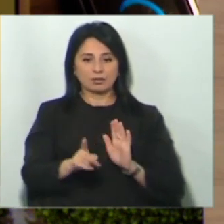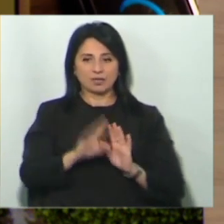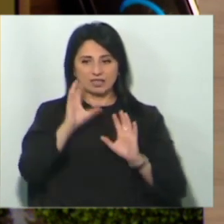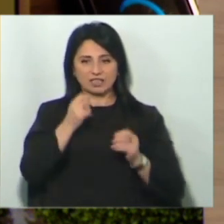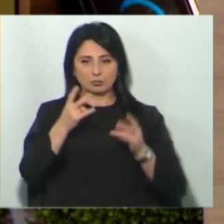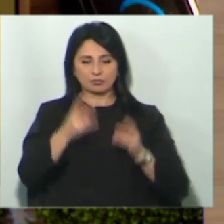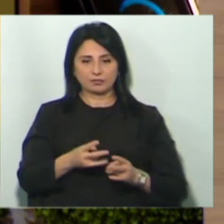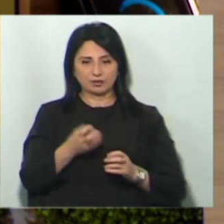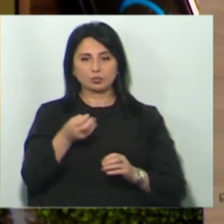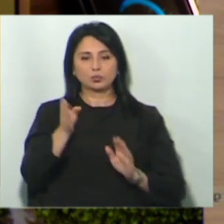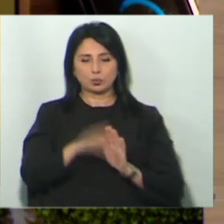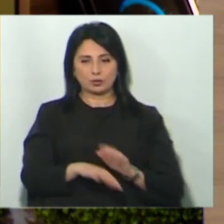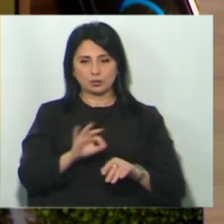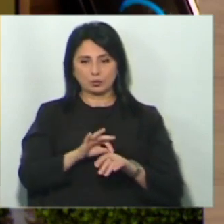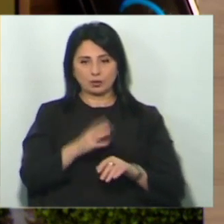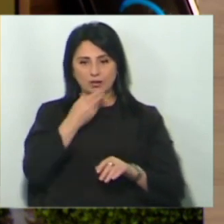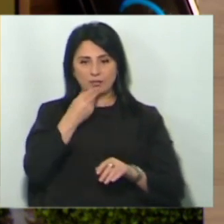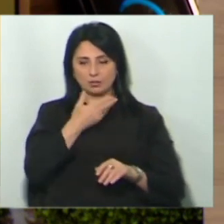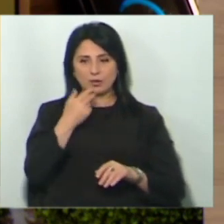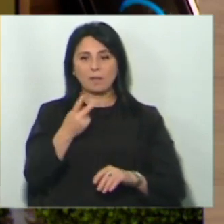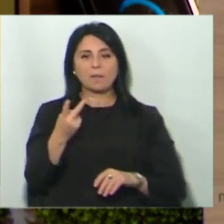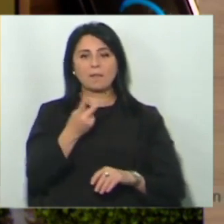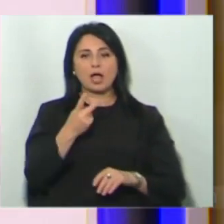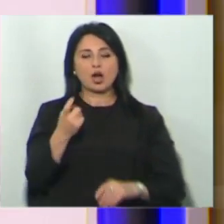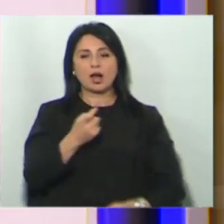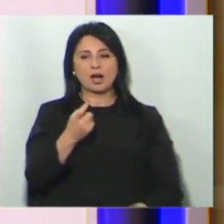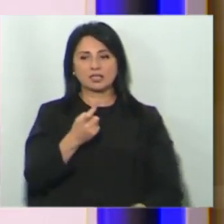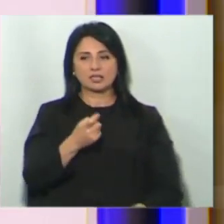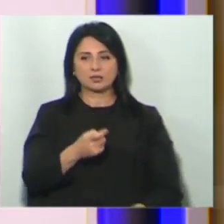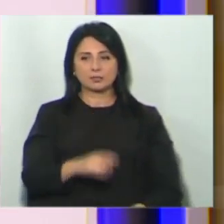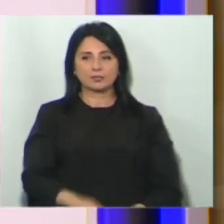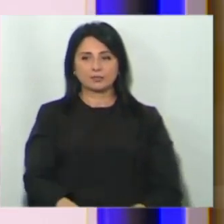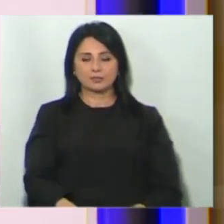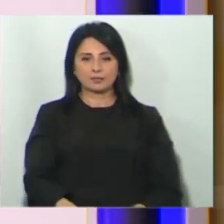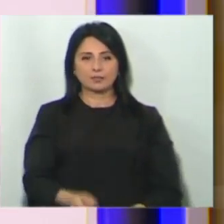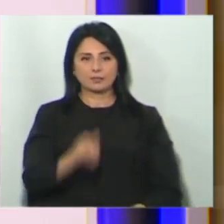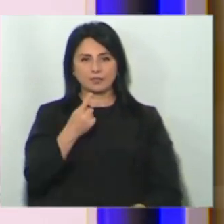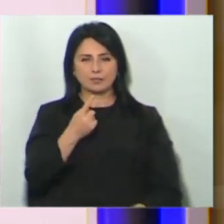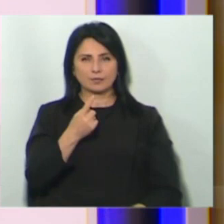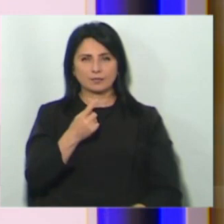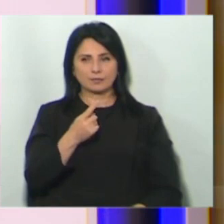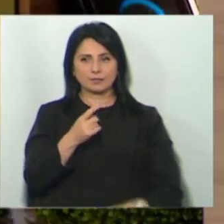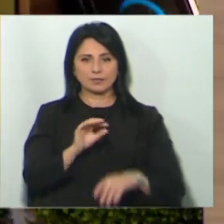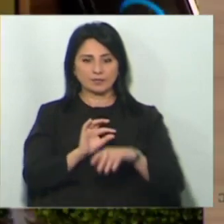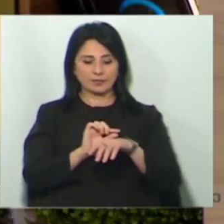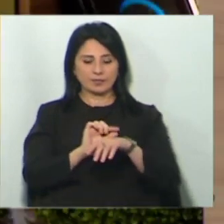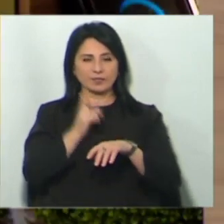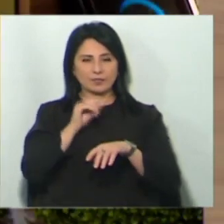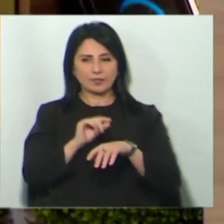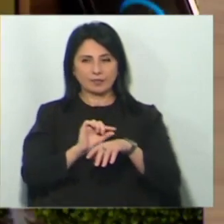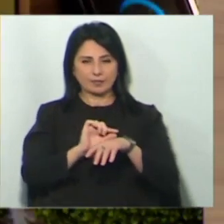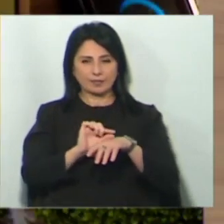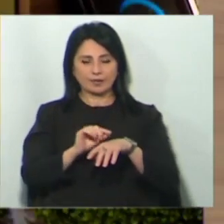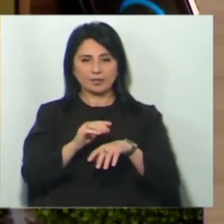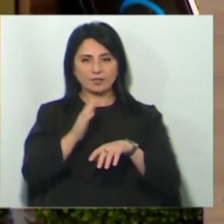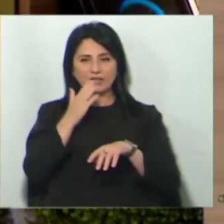სერიოზულ დაზიანებას ღებულობენ. მეორე ხარისხის შემთხვევაში ჩდება ძალიან თხელკედლიანი სერიოზული სითხის